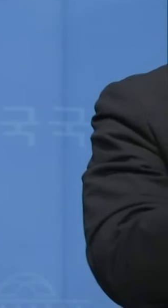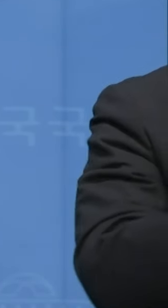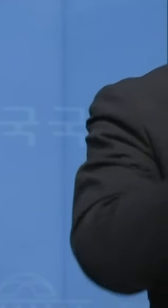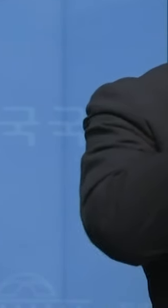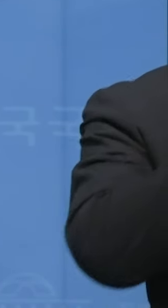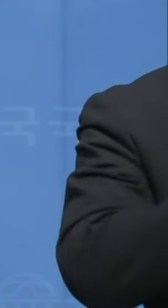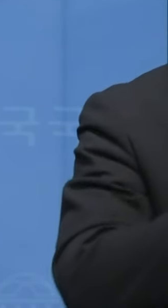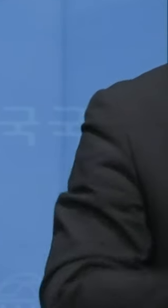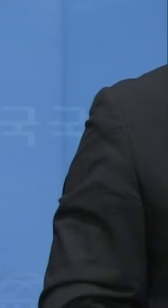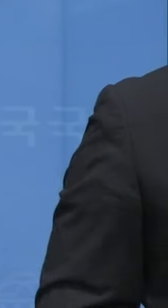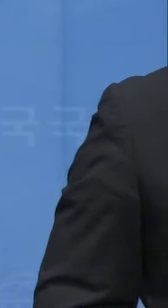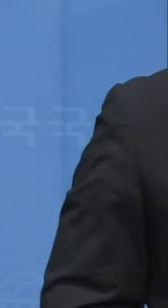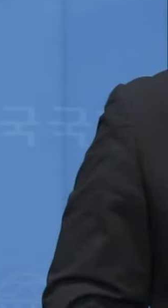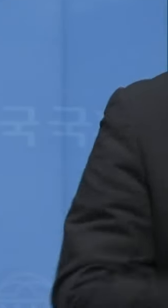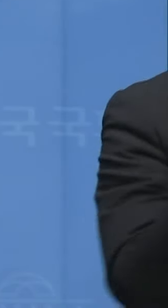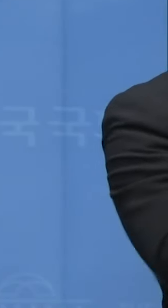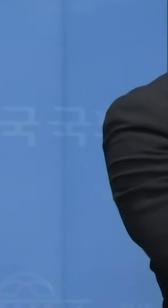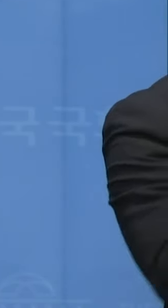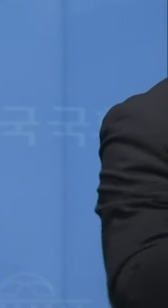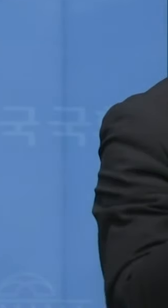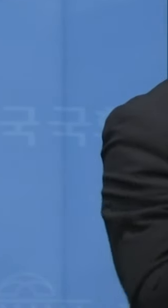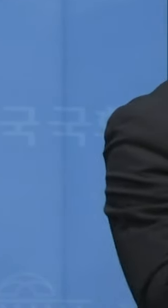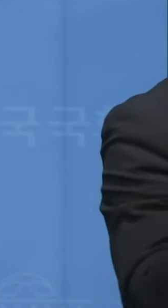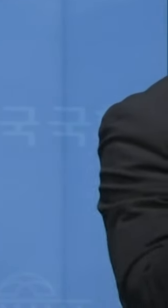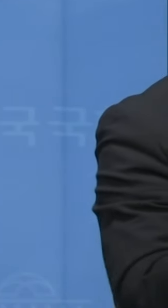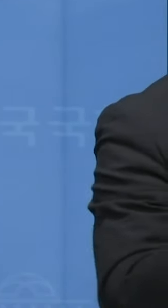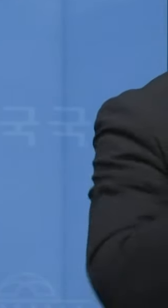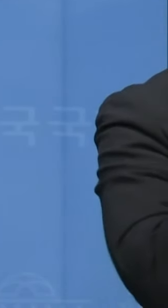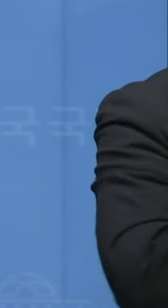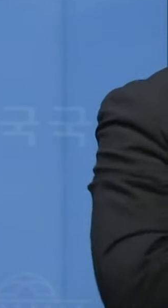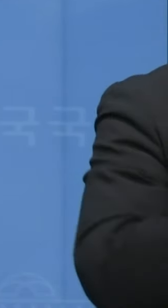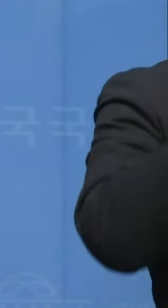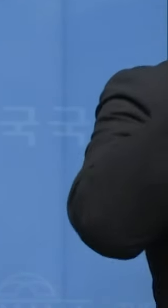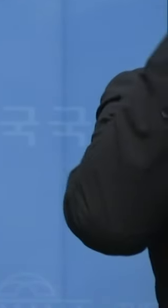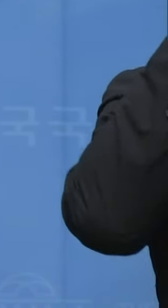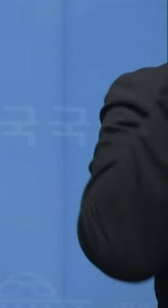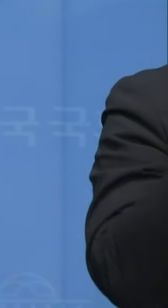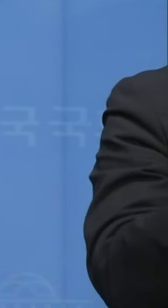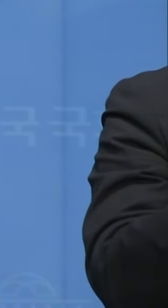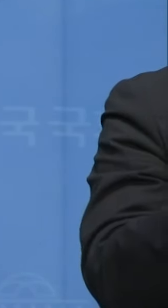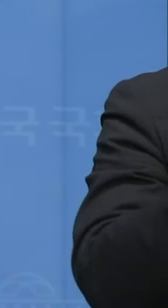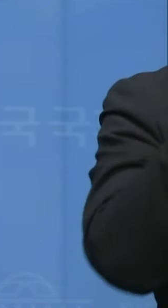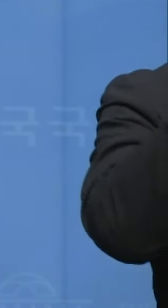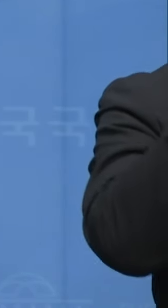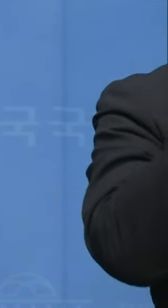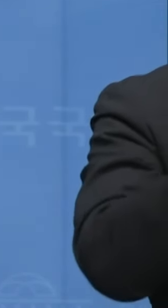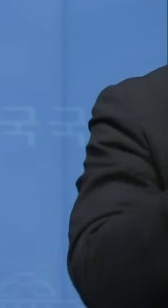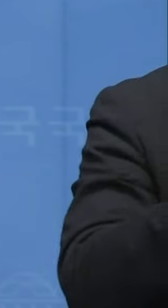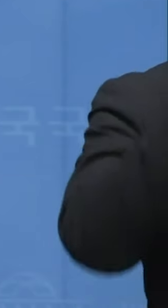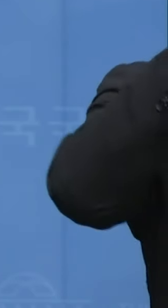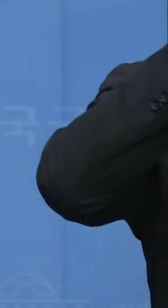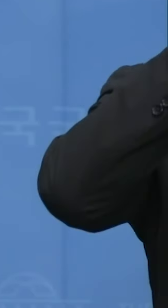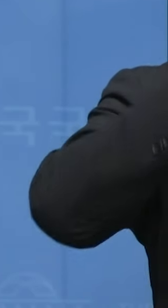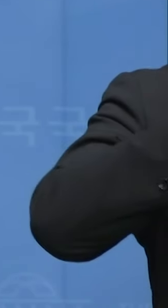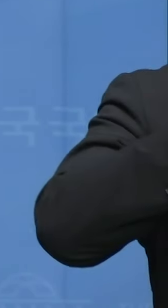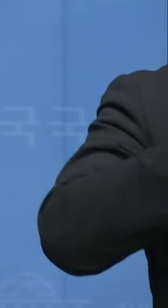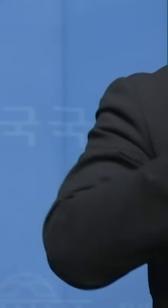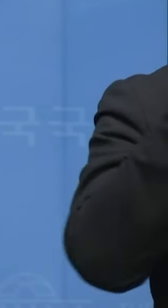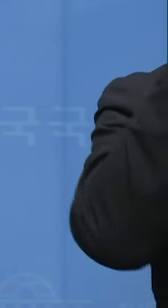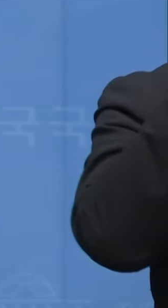의지가 자격 조건입니까 윤성 정권은 검찰 고의 간부 인사를 발표하며